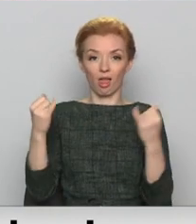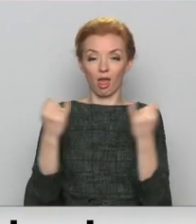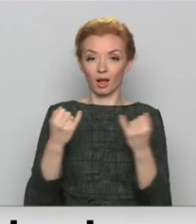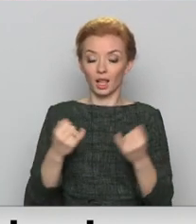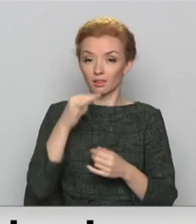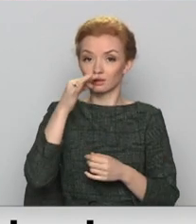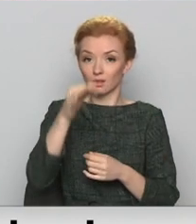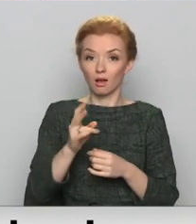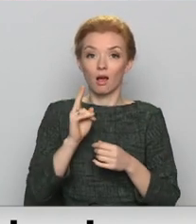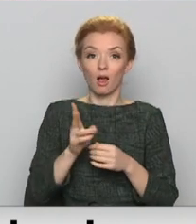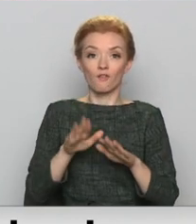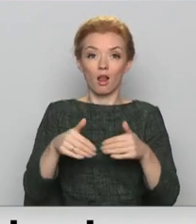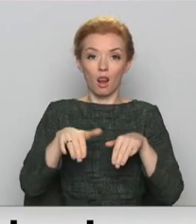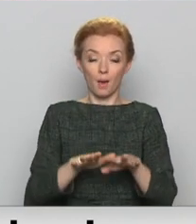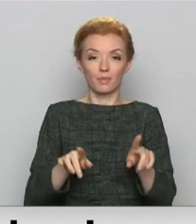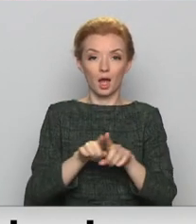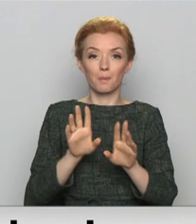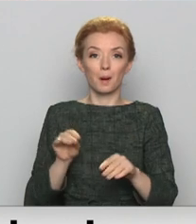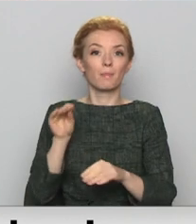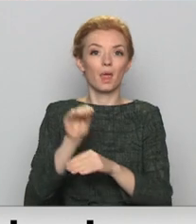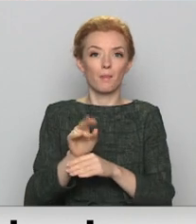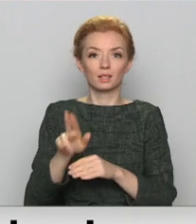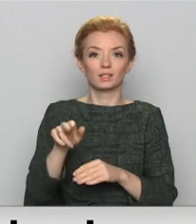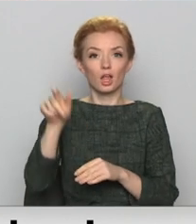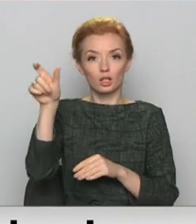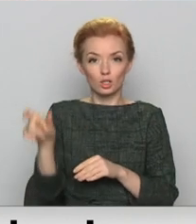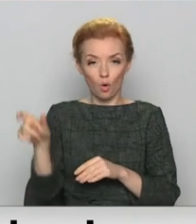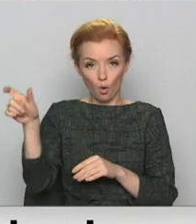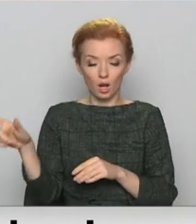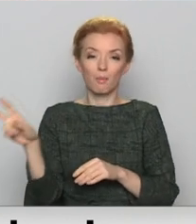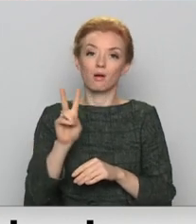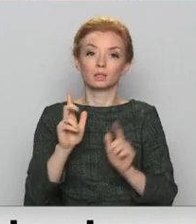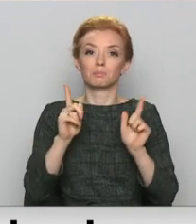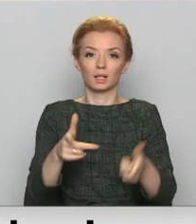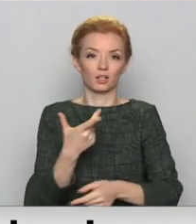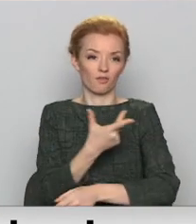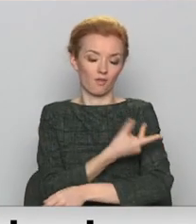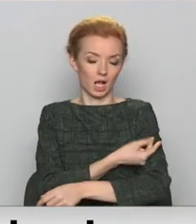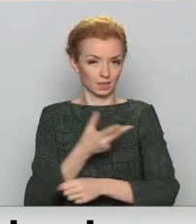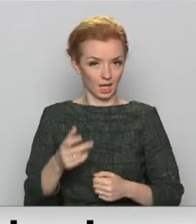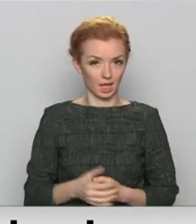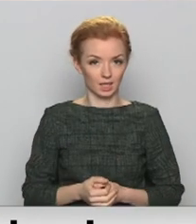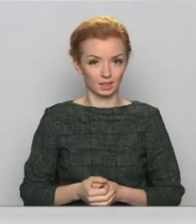jūs šundaļ varētu tik lemts arī par piemaksām senioriem, kur izšķirtos par labu vakcīnai. Par šiem